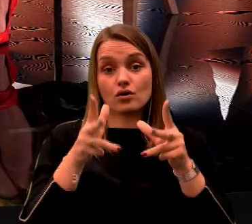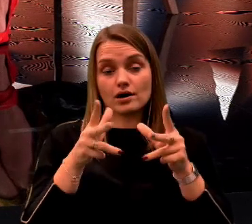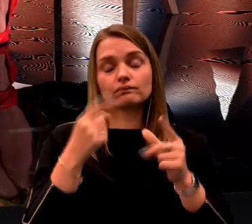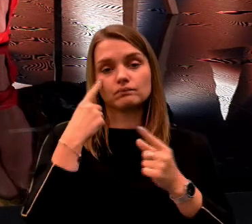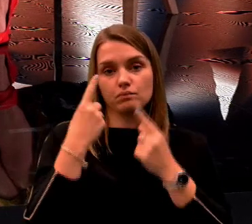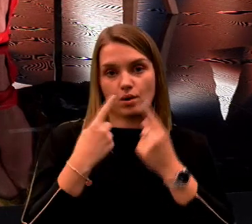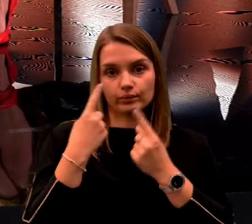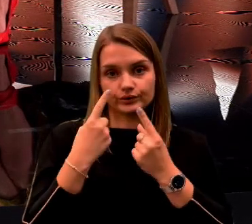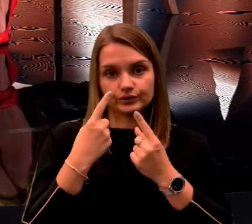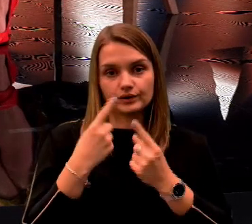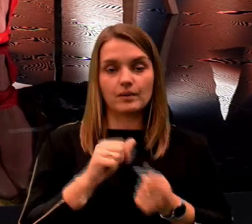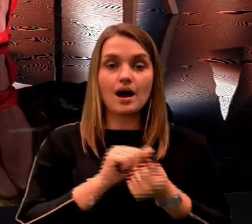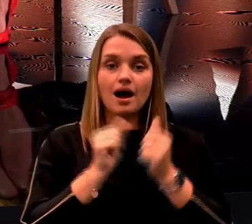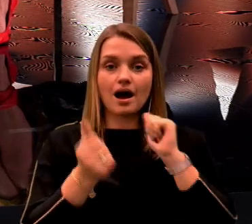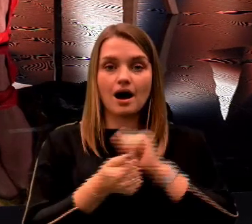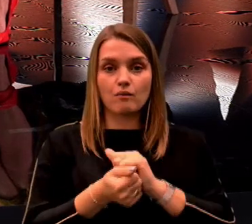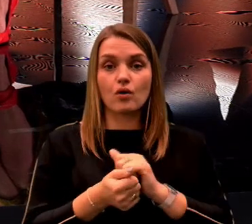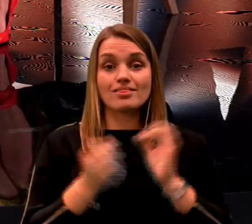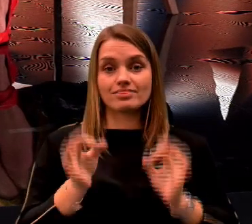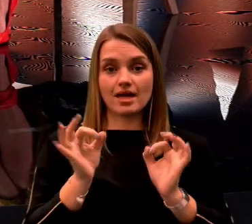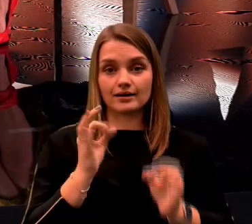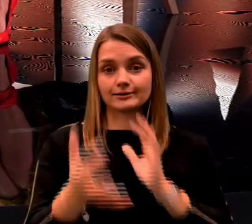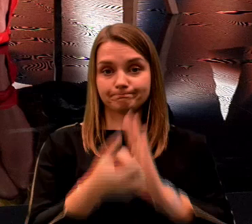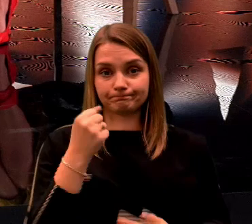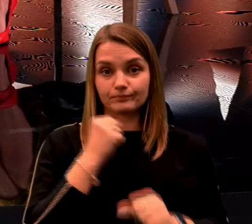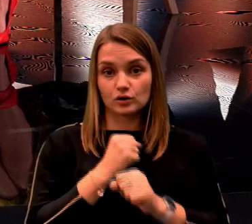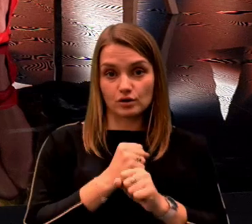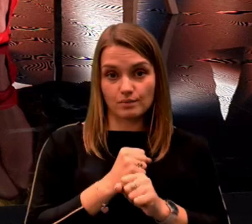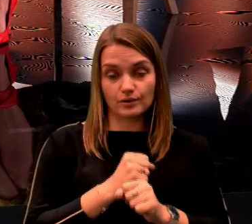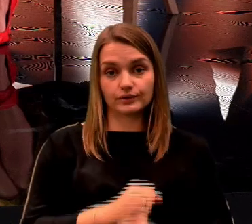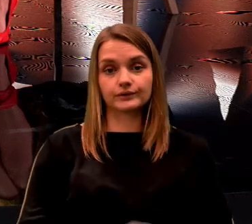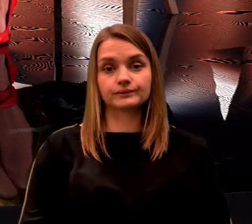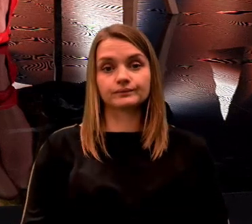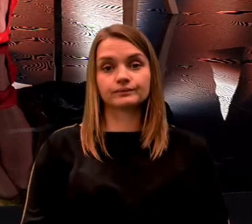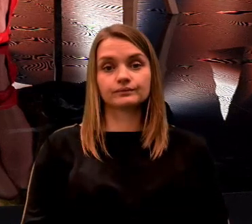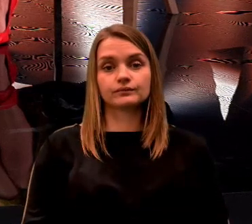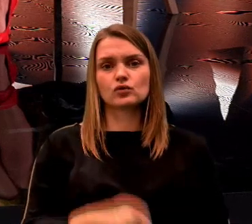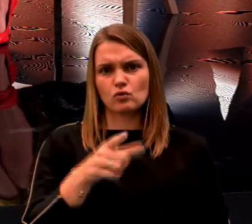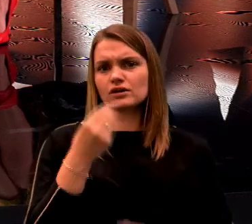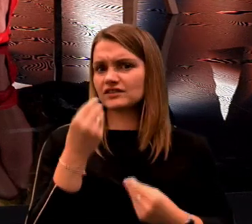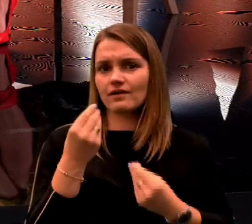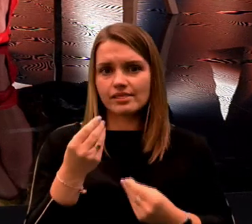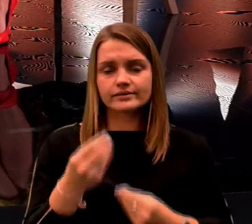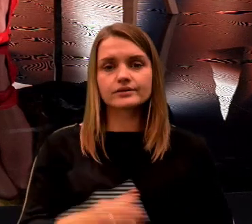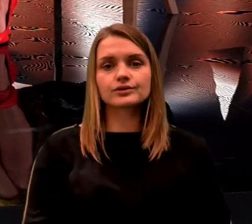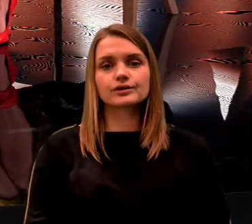pomyślimy. Albo już się zabieramy za pracę. Czyli to jest fantastyczne.